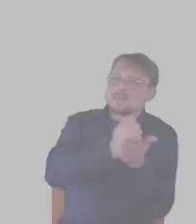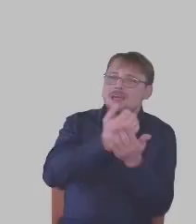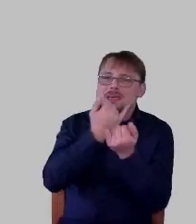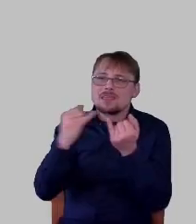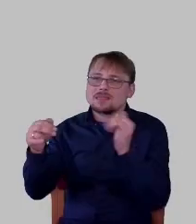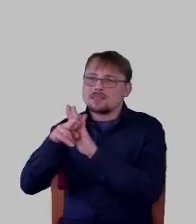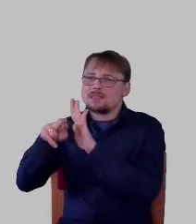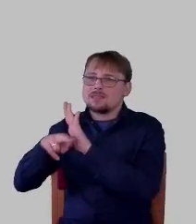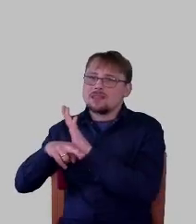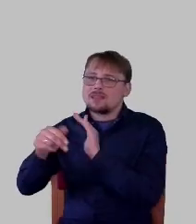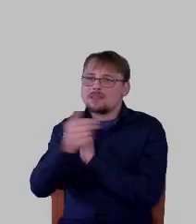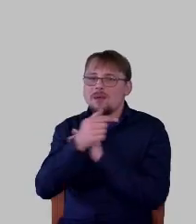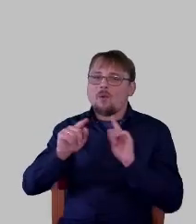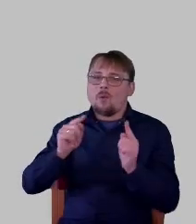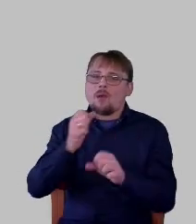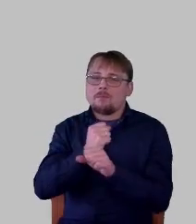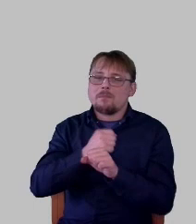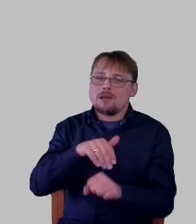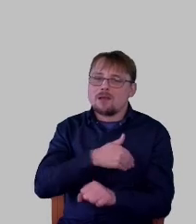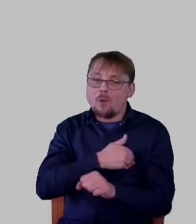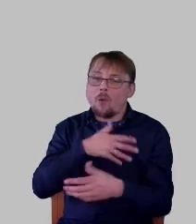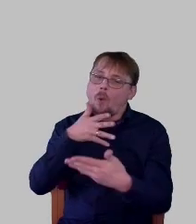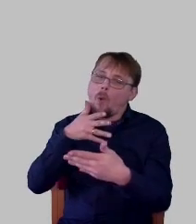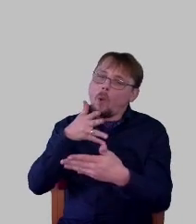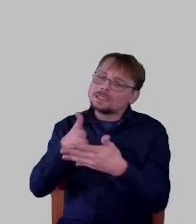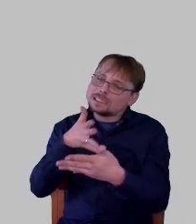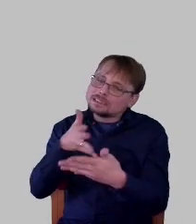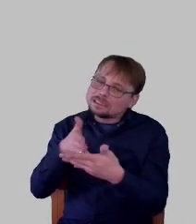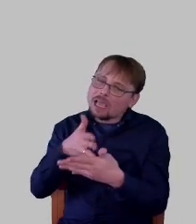innych przepisach związanych z organizacją pracy szkół, z ocenianiem.